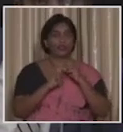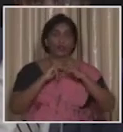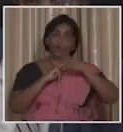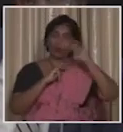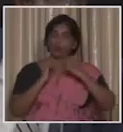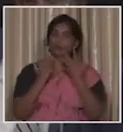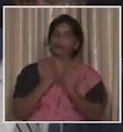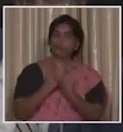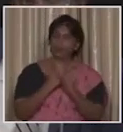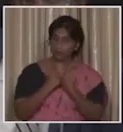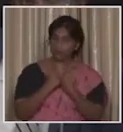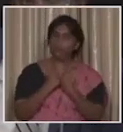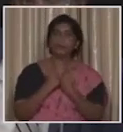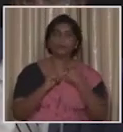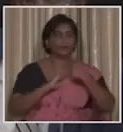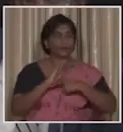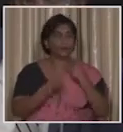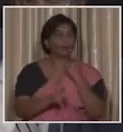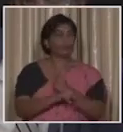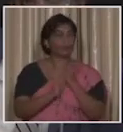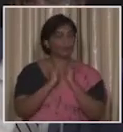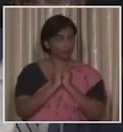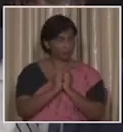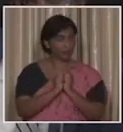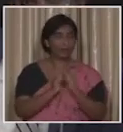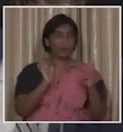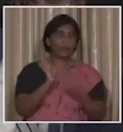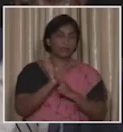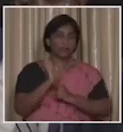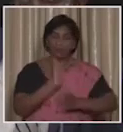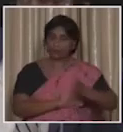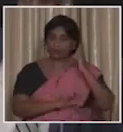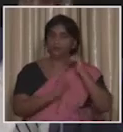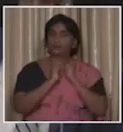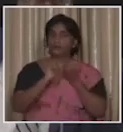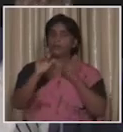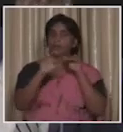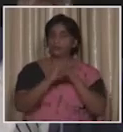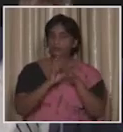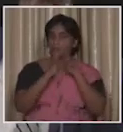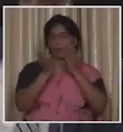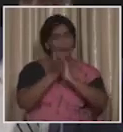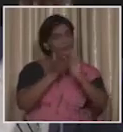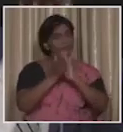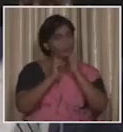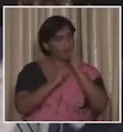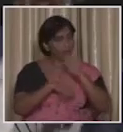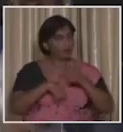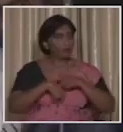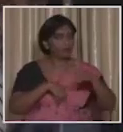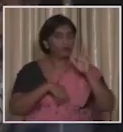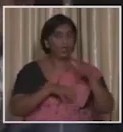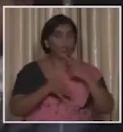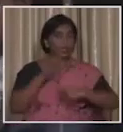උපාධිය ලබාගෙන ශ්‍රී ලංකාවේ ගුරු වෘත්තියට දුෂ්කර පළාත්වල සේවයේ යෙදෙමින් අනුූපමය මෙහෙවරක් සිදු කරමින් සිටින අතරතුරදී තමයි